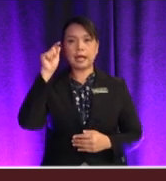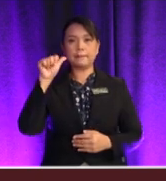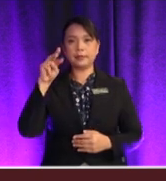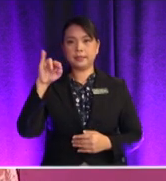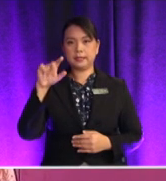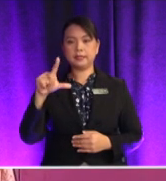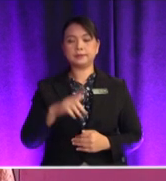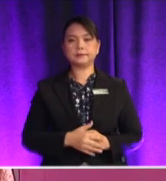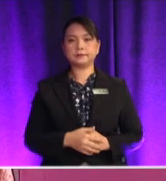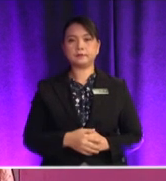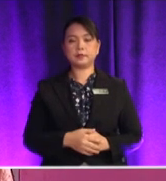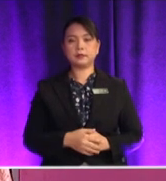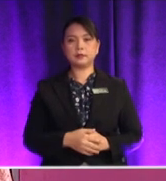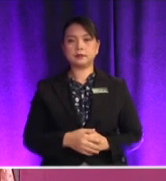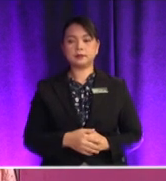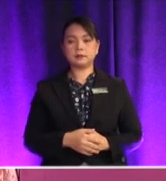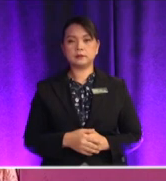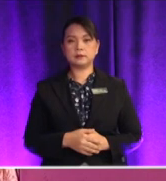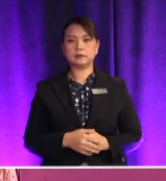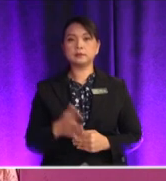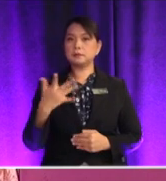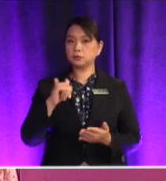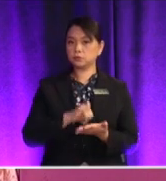ada juga bahasa lain yang digunakan. Contohnya adalah Telugu.